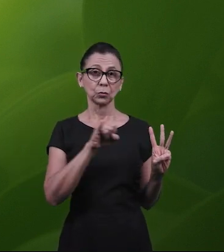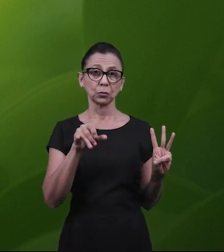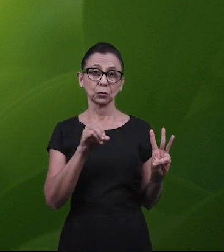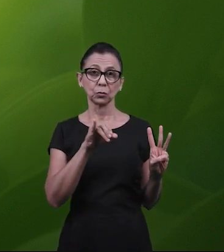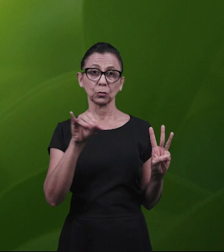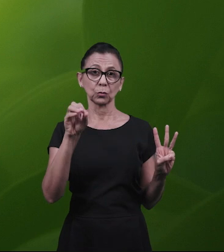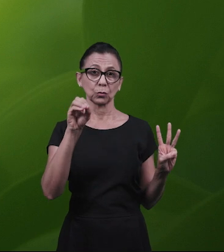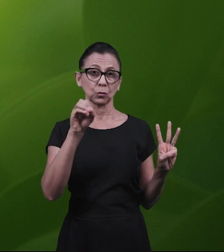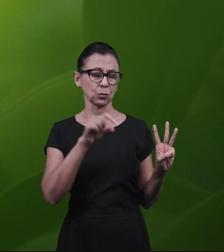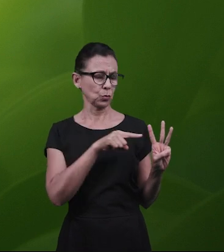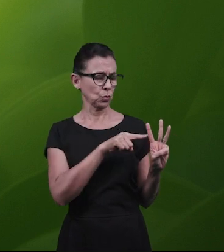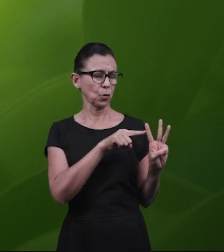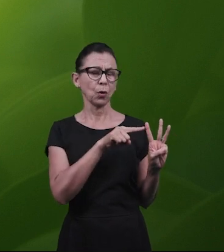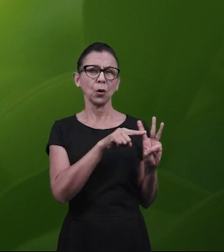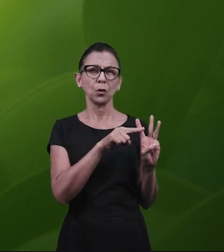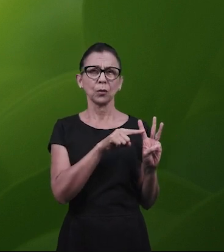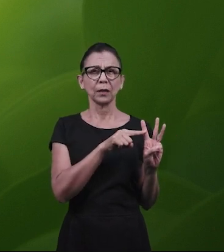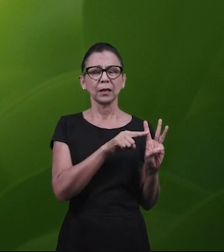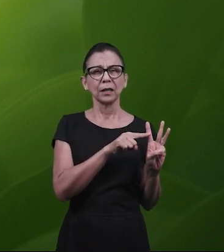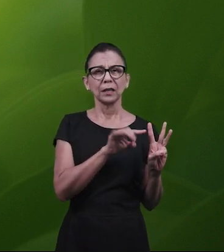il y a